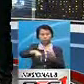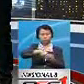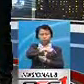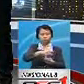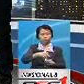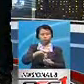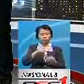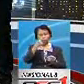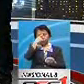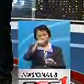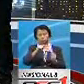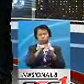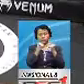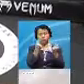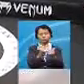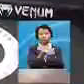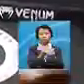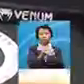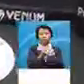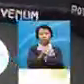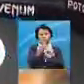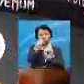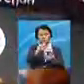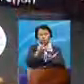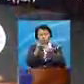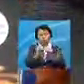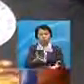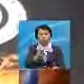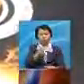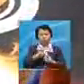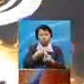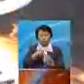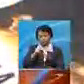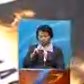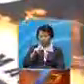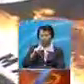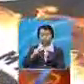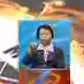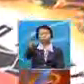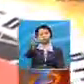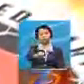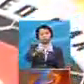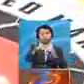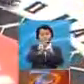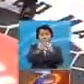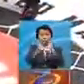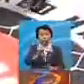fight bagi kategori flight fllying mudah menewaskan